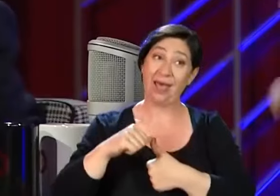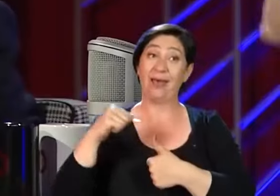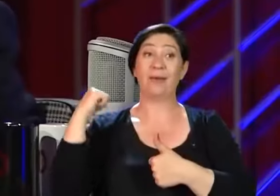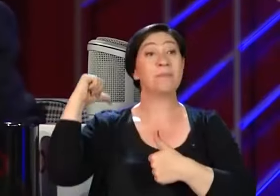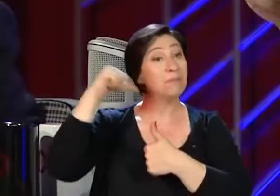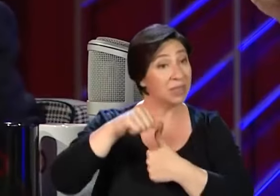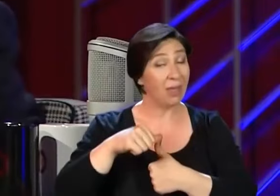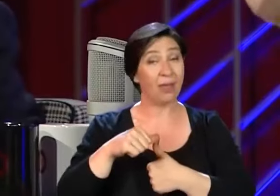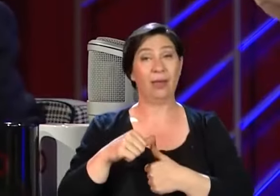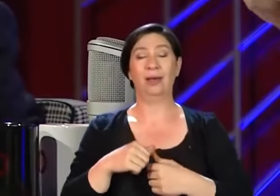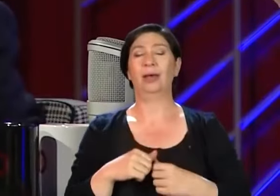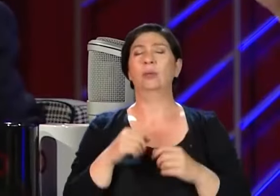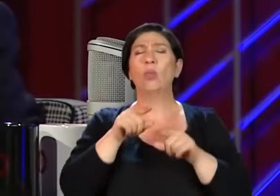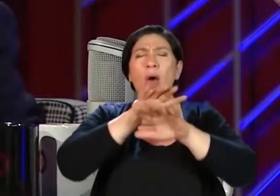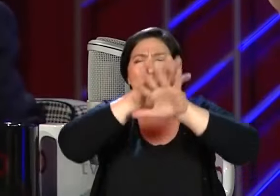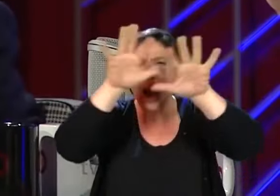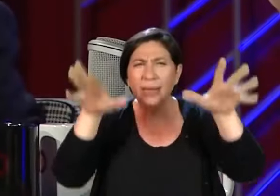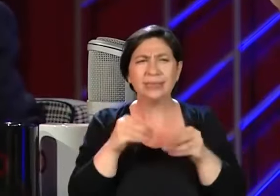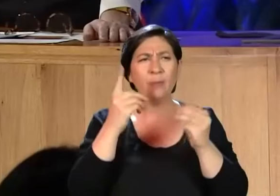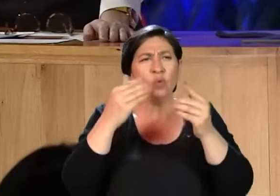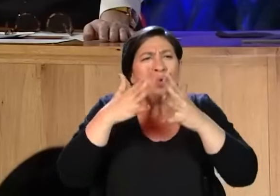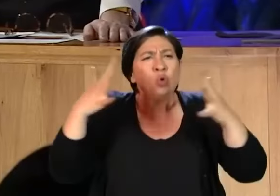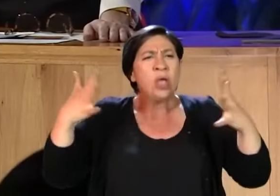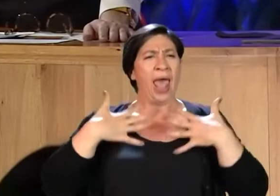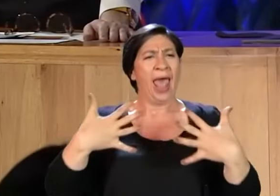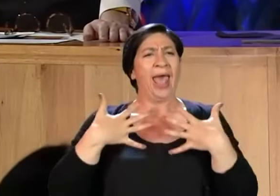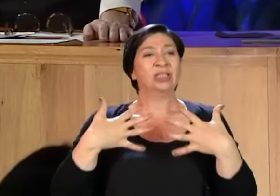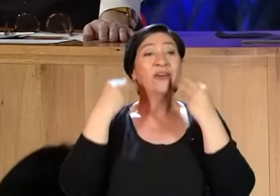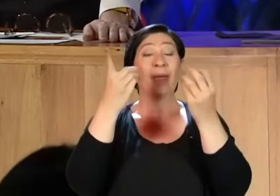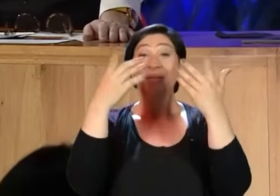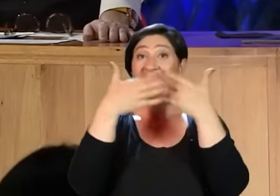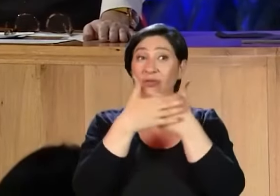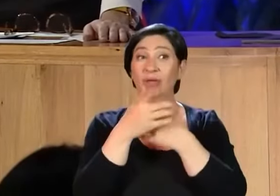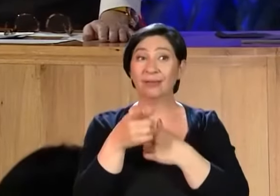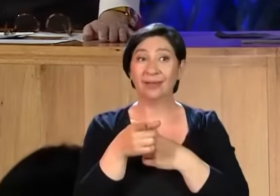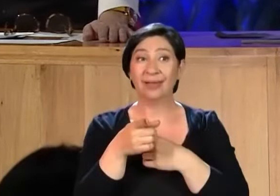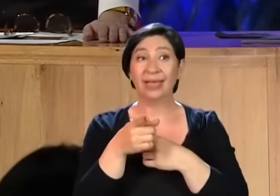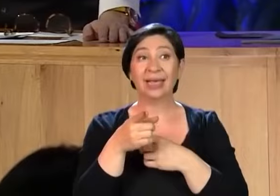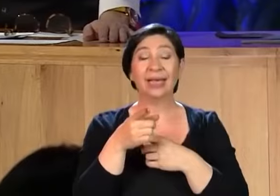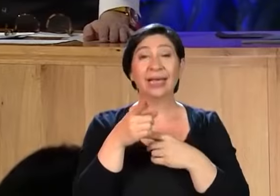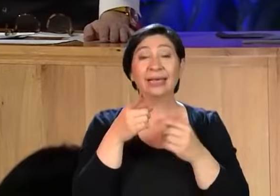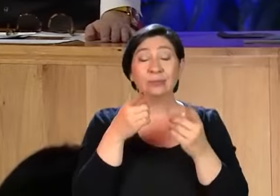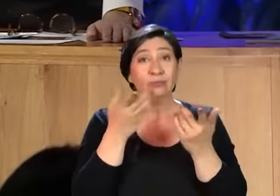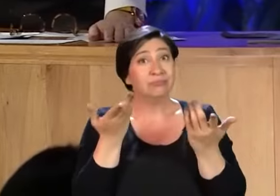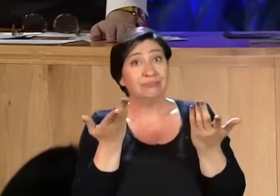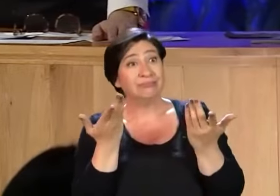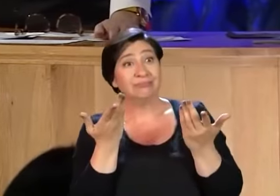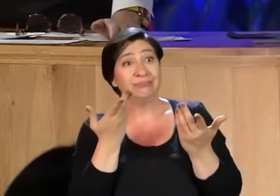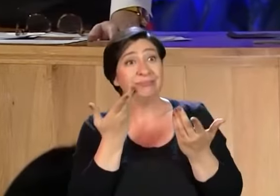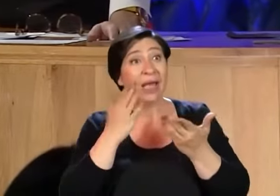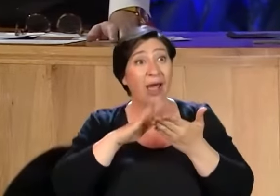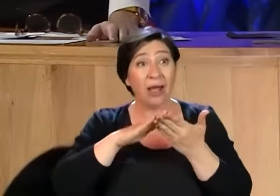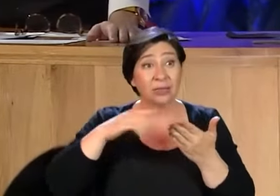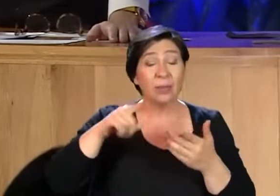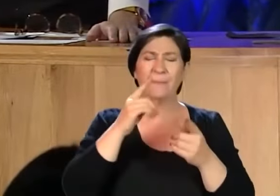Bir daha. Yani bu herkese büyük heyecan veren bir geceydi. Kendi kendinize mi düşündünüz?